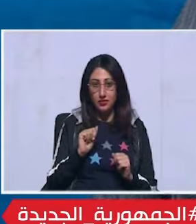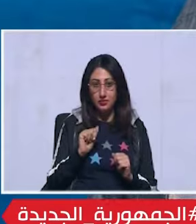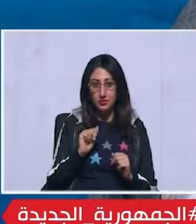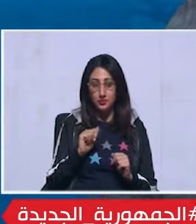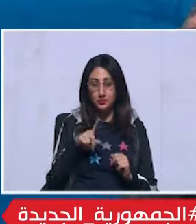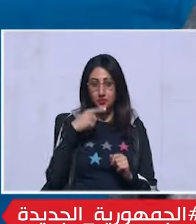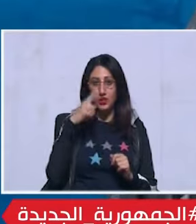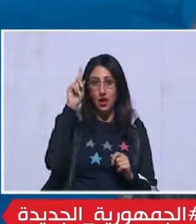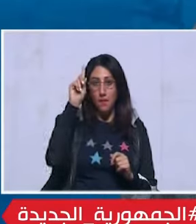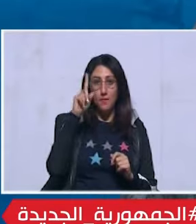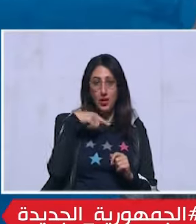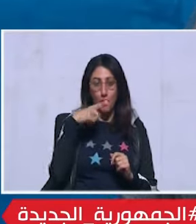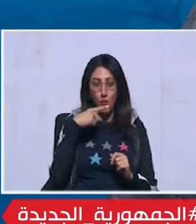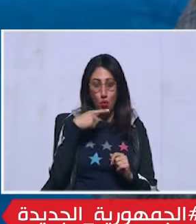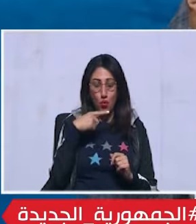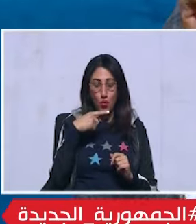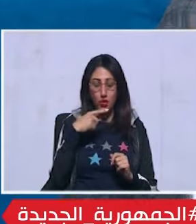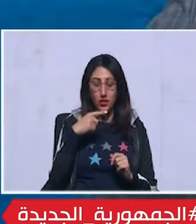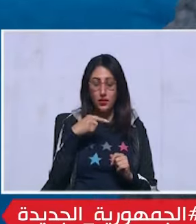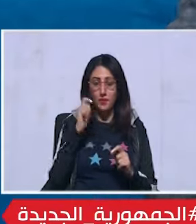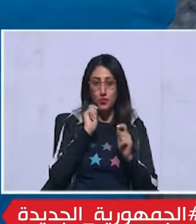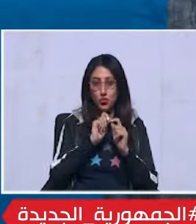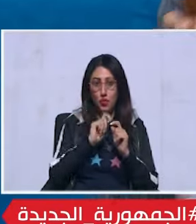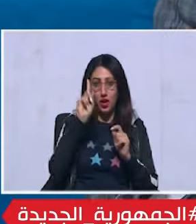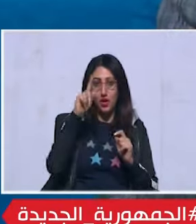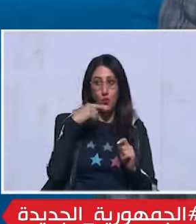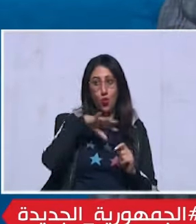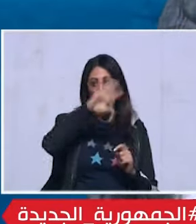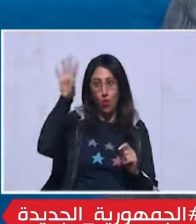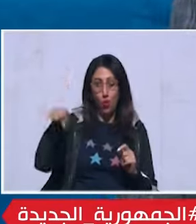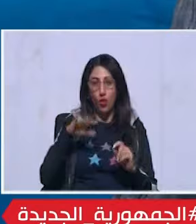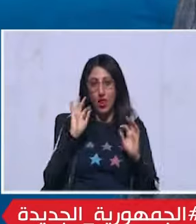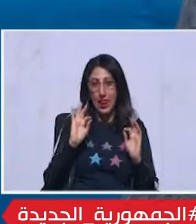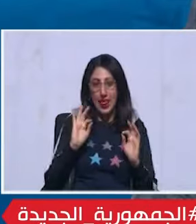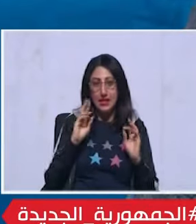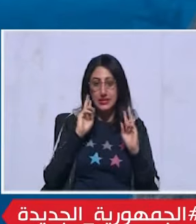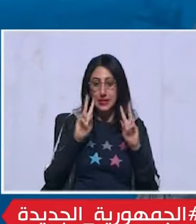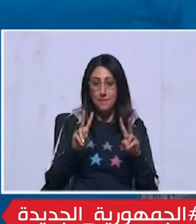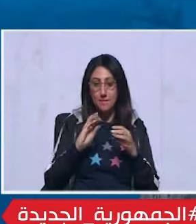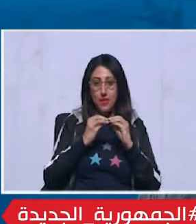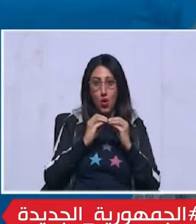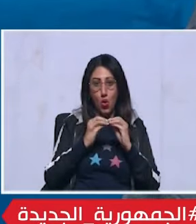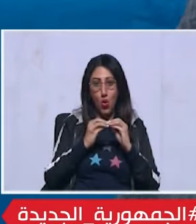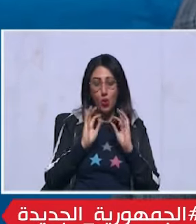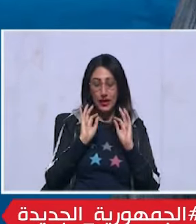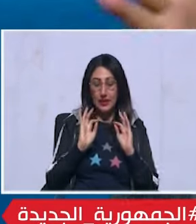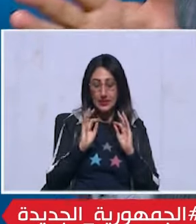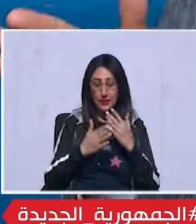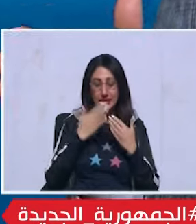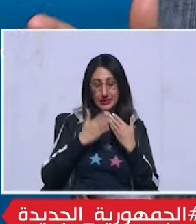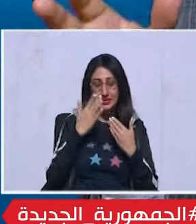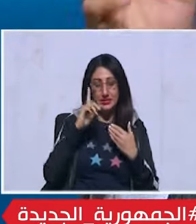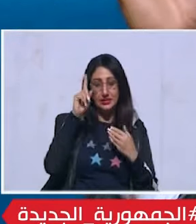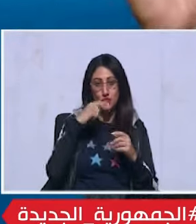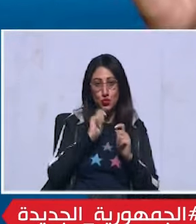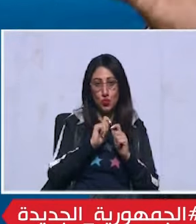كان ربنا سبحانه وتعالى بيلفت نظر الكل الى لون جديد من الوان النصره والتاييد كان ربنا سبحانه